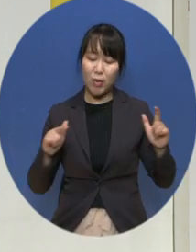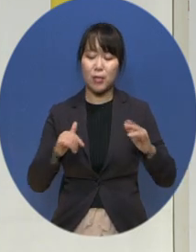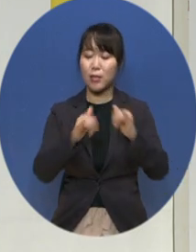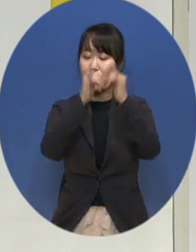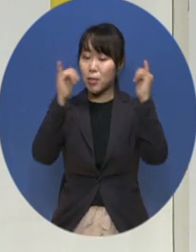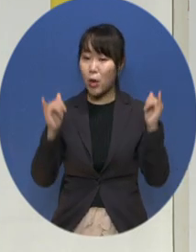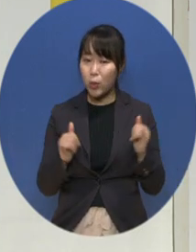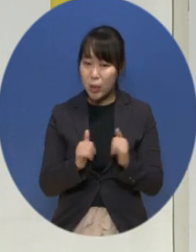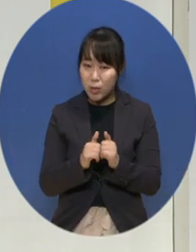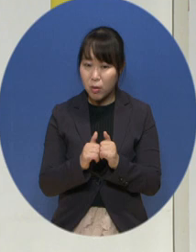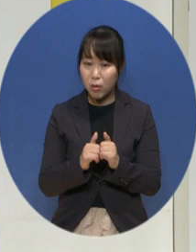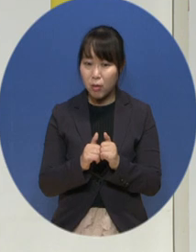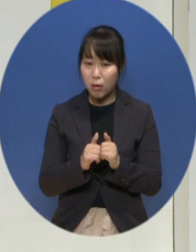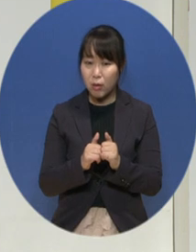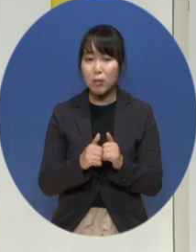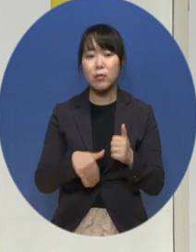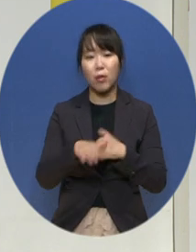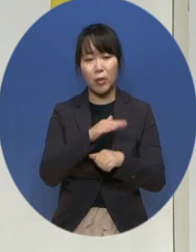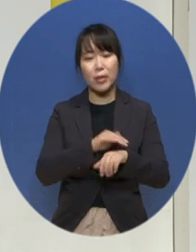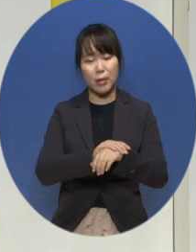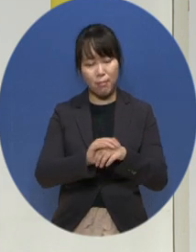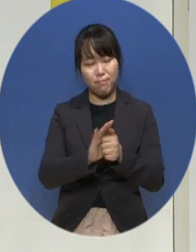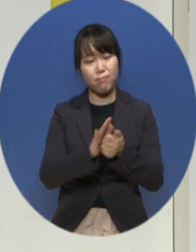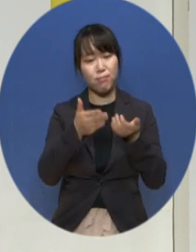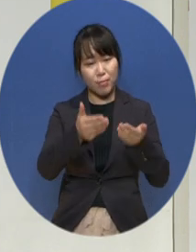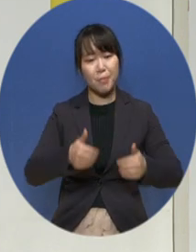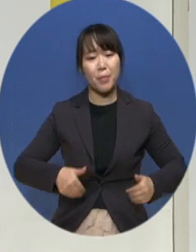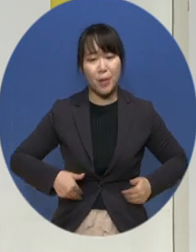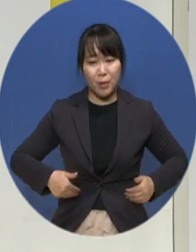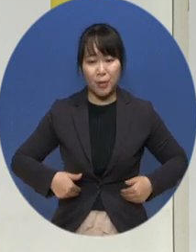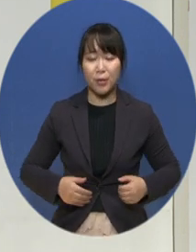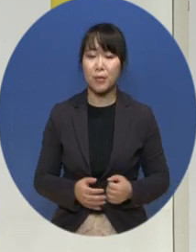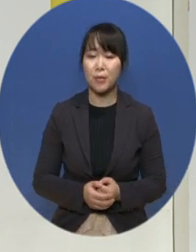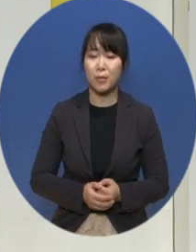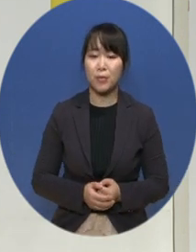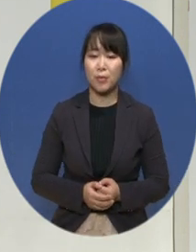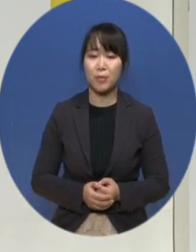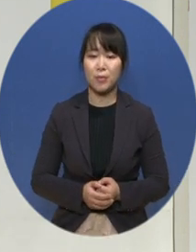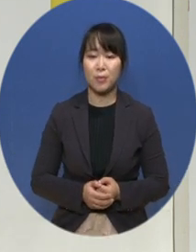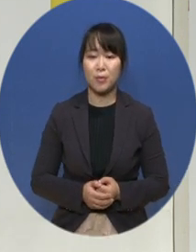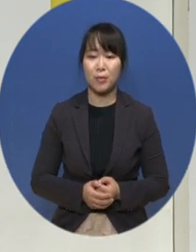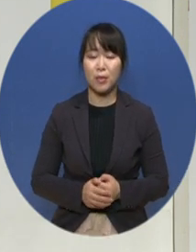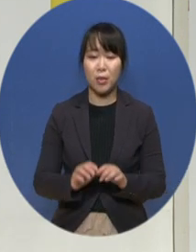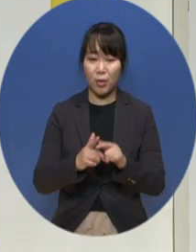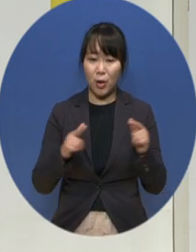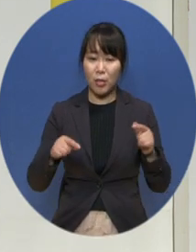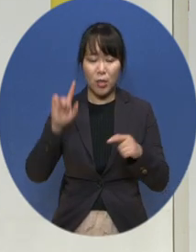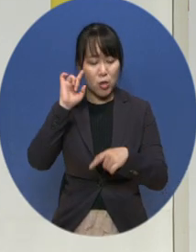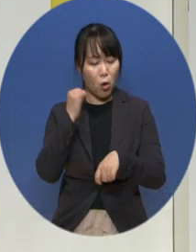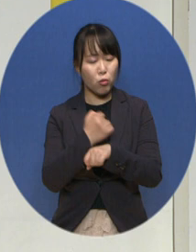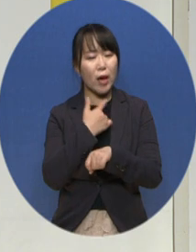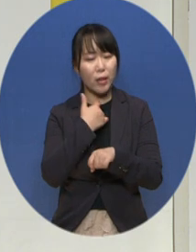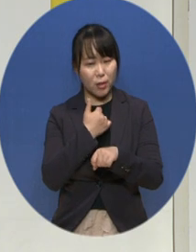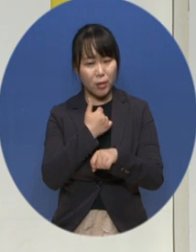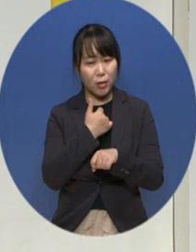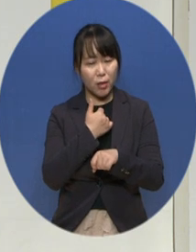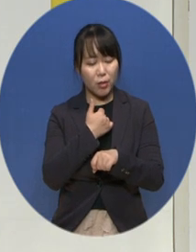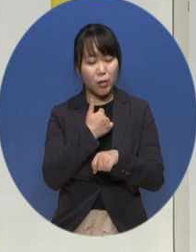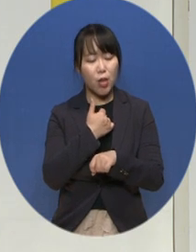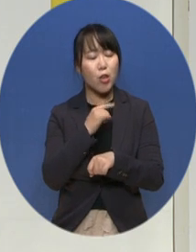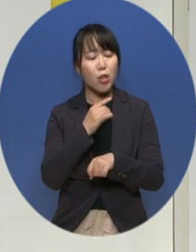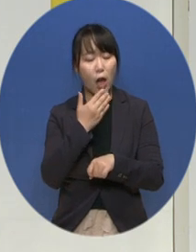사회적 예후도 애로 제대로 해야 될 것이가 또 여러가지 2분들이 연구하는 주인 환경에